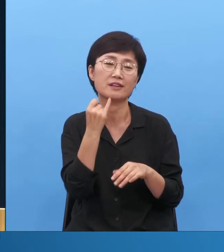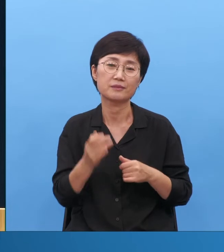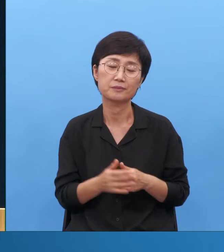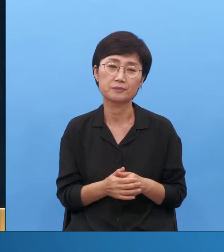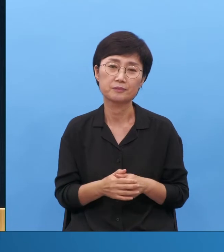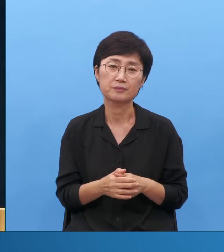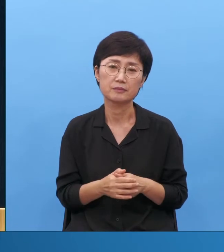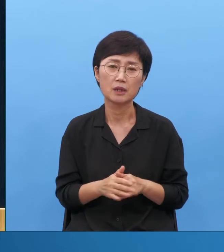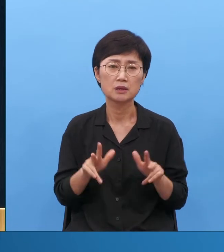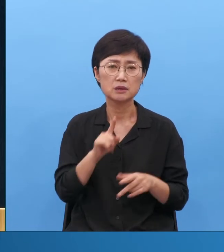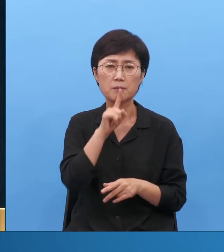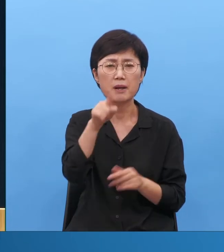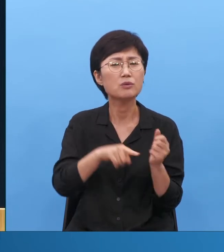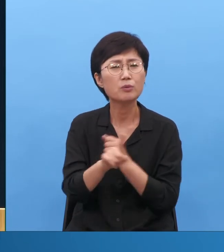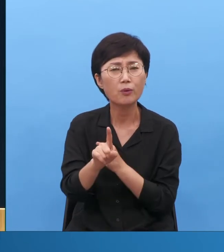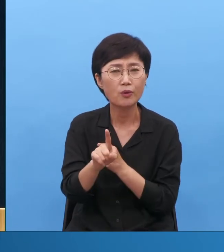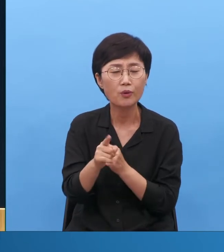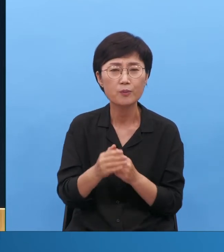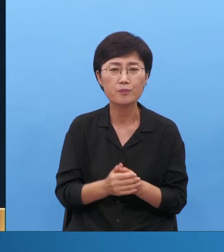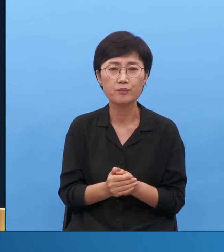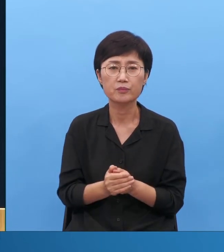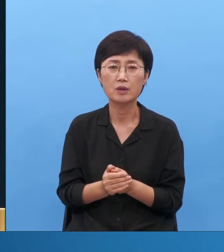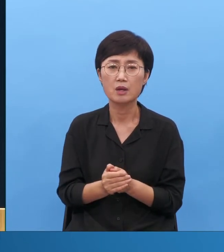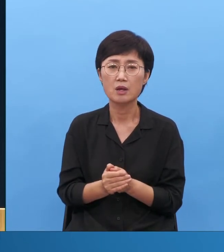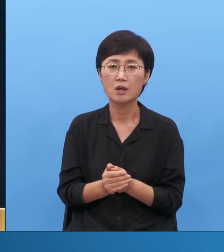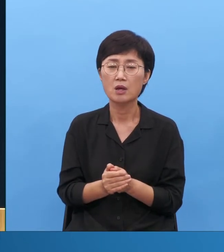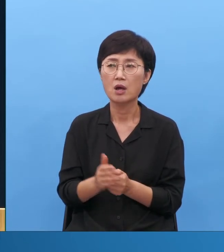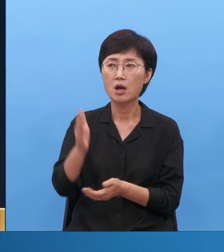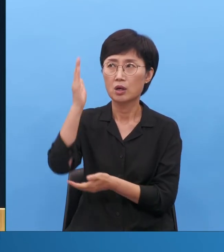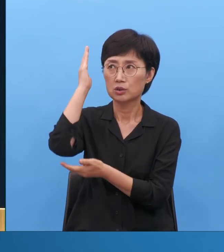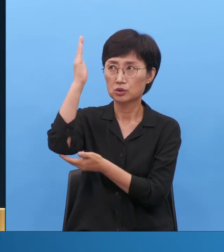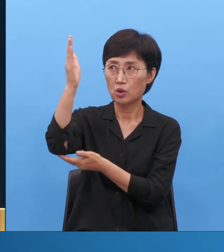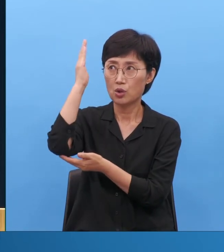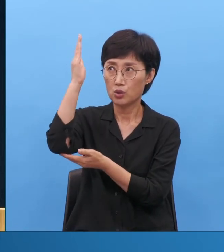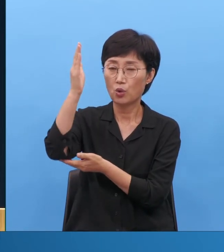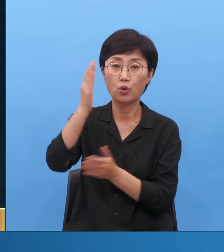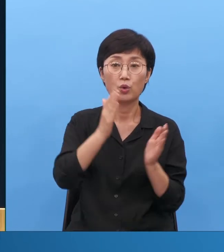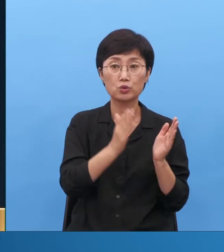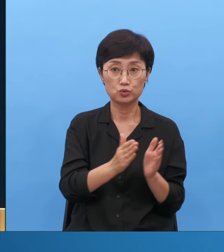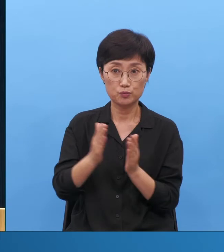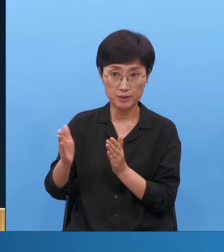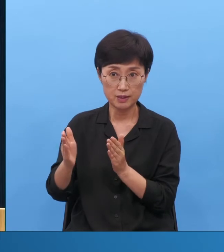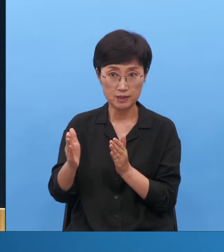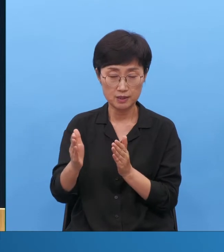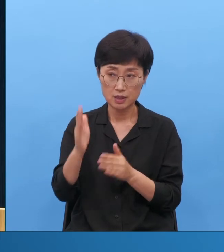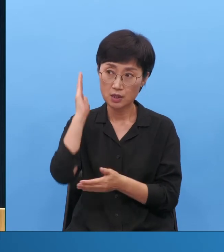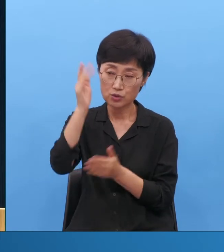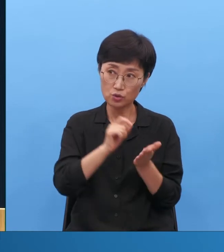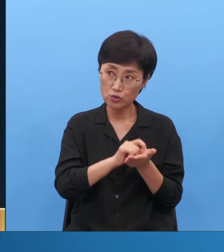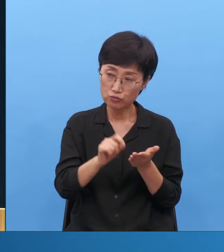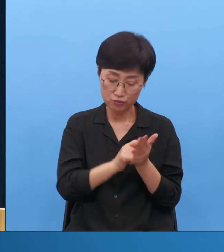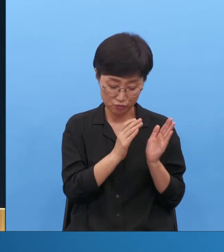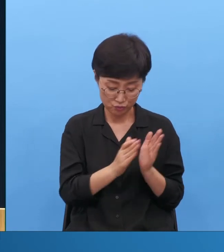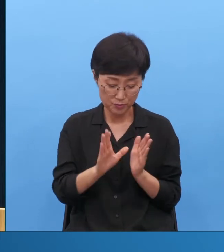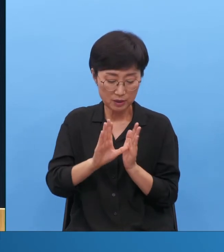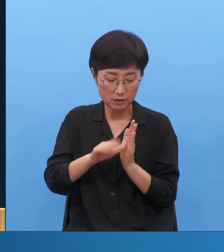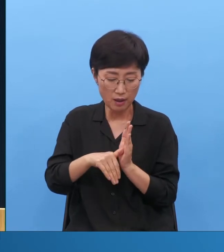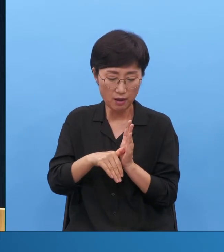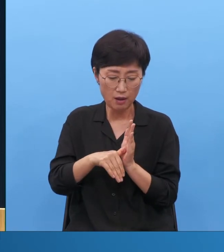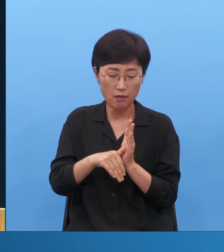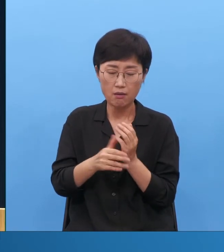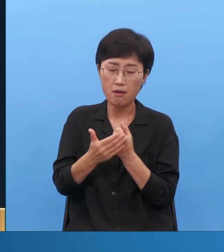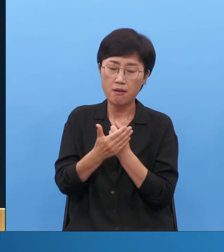그런지 이 말 하냐면요. 설교 준비할 때 내가 하나님 앞에서 가장 큰 은혜를 받아요. So why do I say this? When I'm preparing for the sermon,